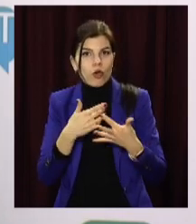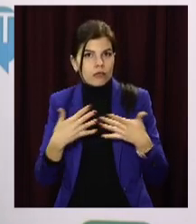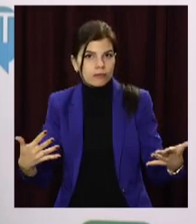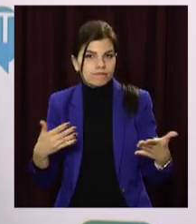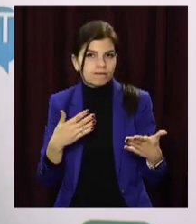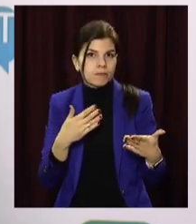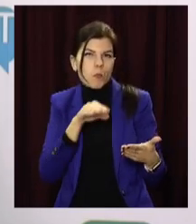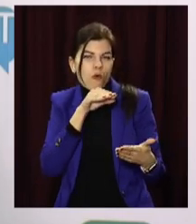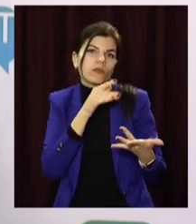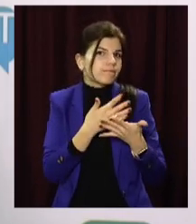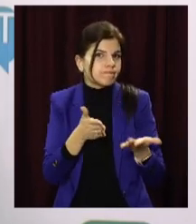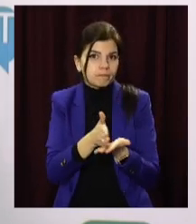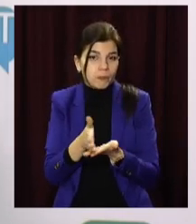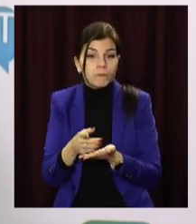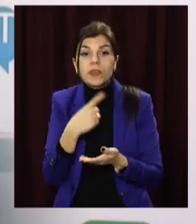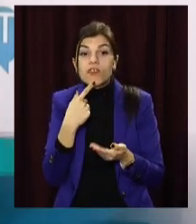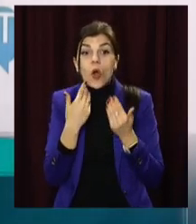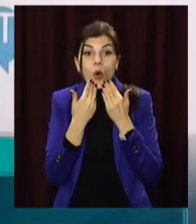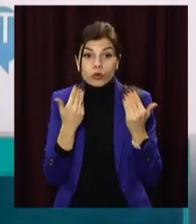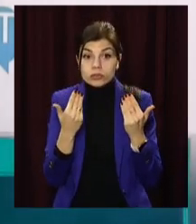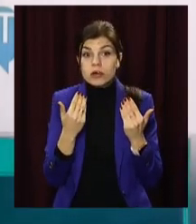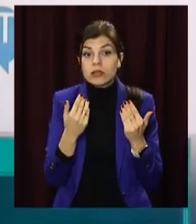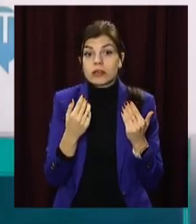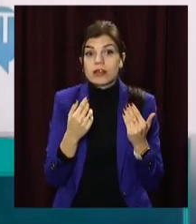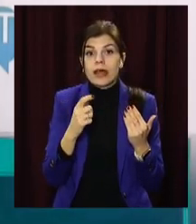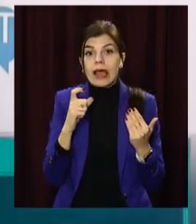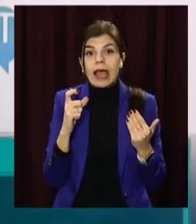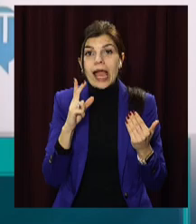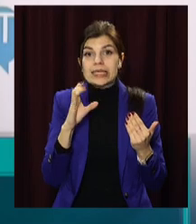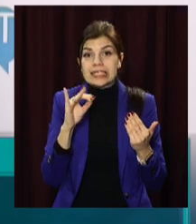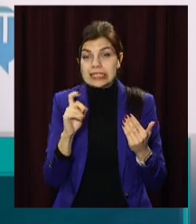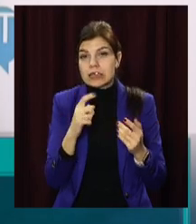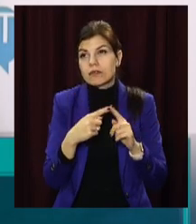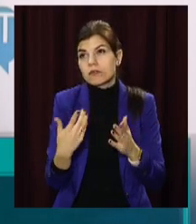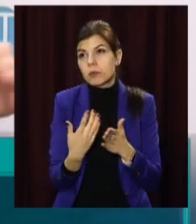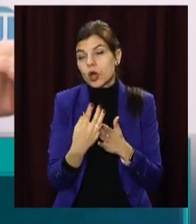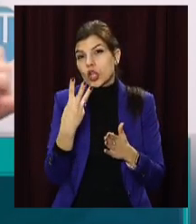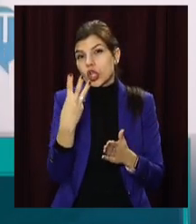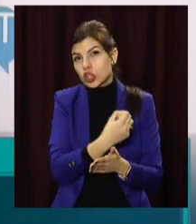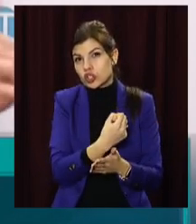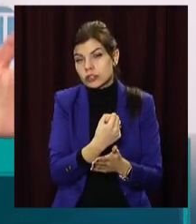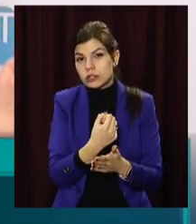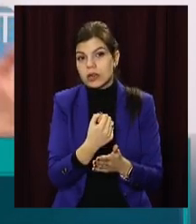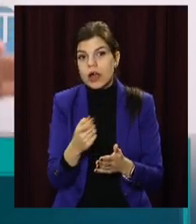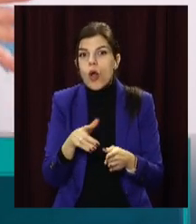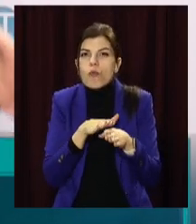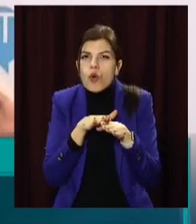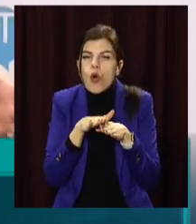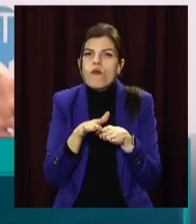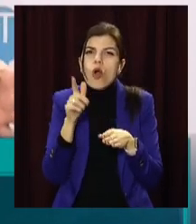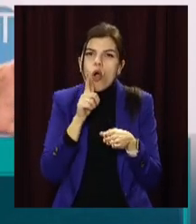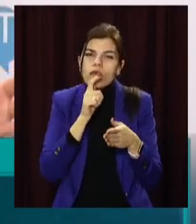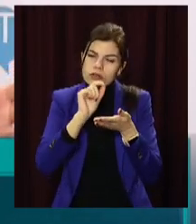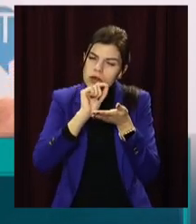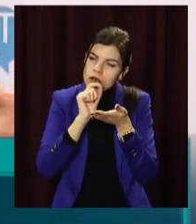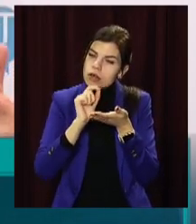Останні ескізи, мабуть, 3 тижні зайняли, тобто зробити повністю олівцем розмітку,